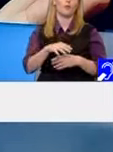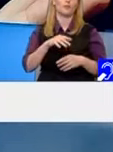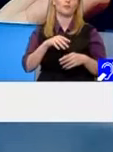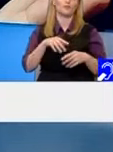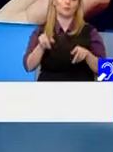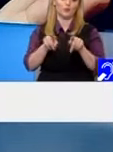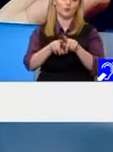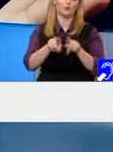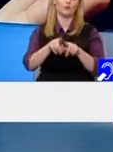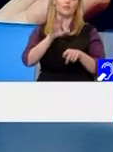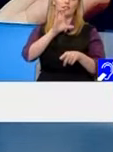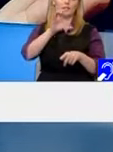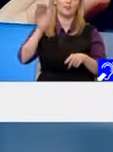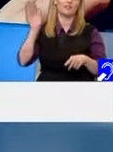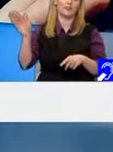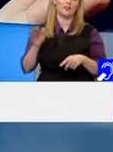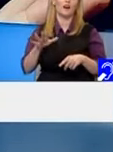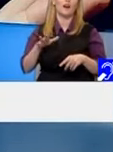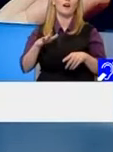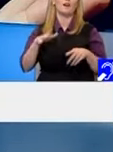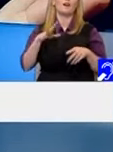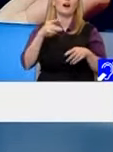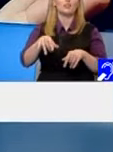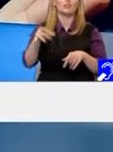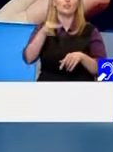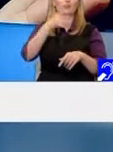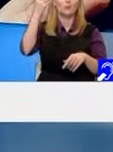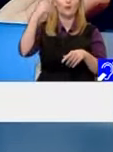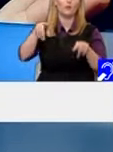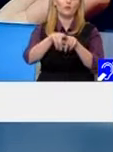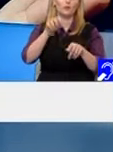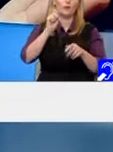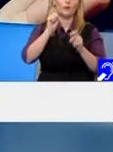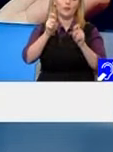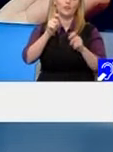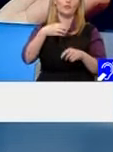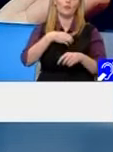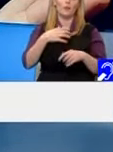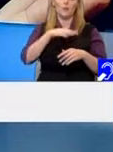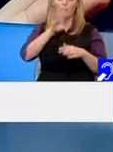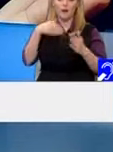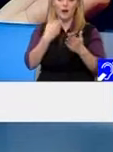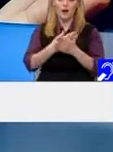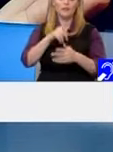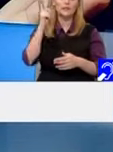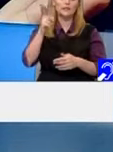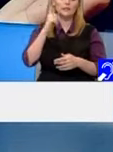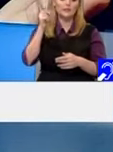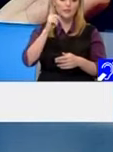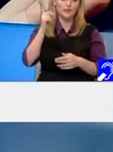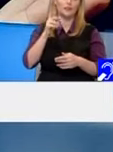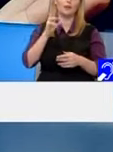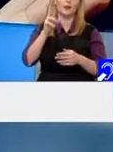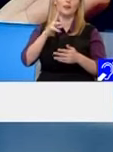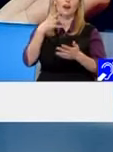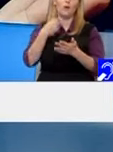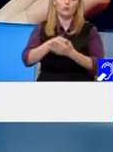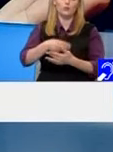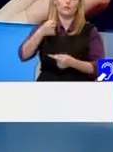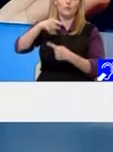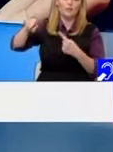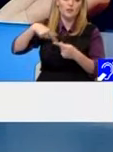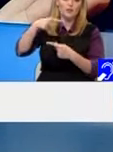inaugurat astăzi Fondul de Investiții al Startup-urilor din Republica Moldova. Și dacă până astăzi tinerii antreprenori căutau finanțare peste hotare,